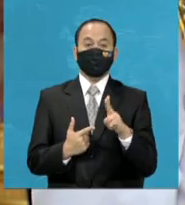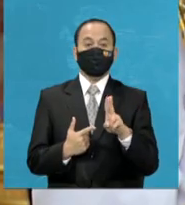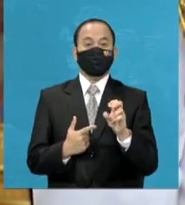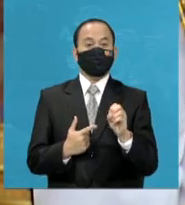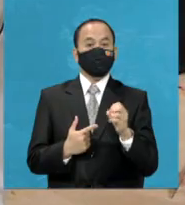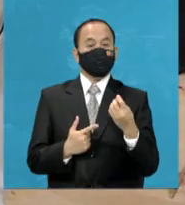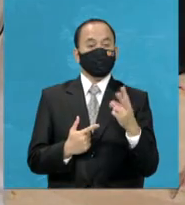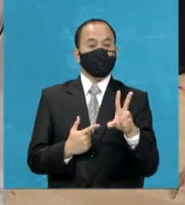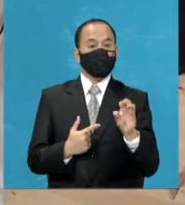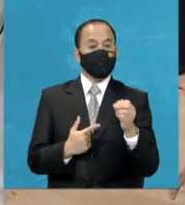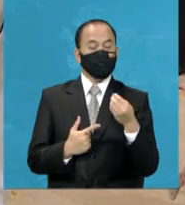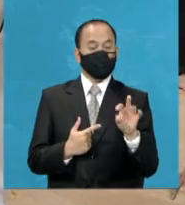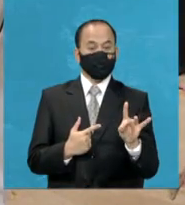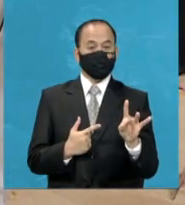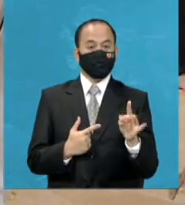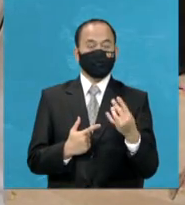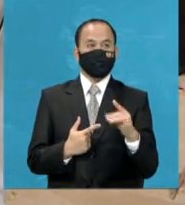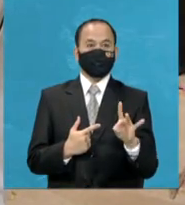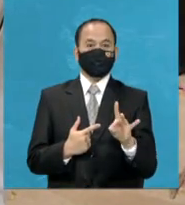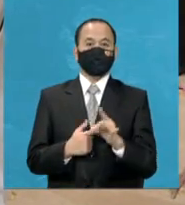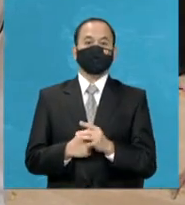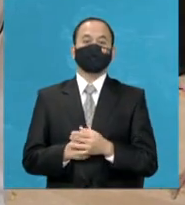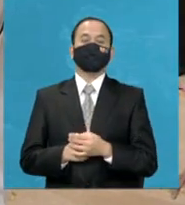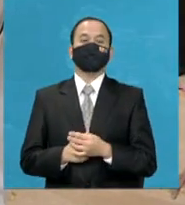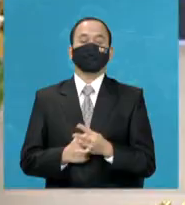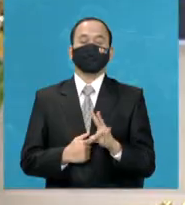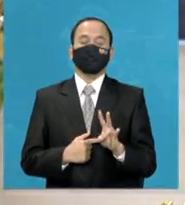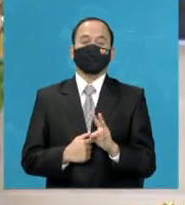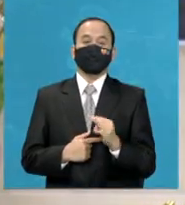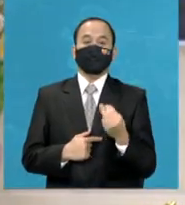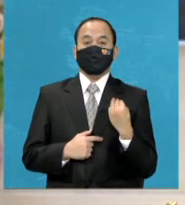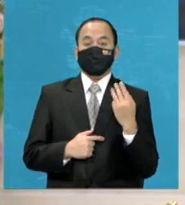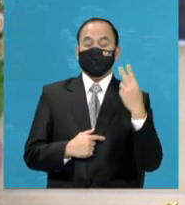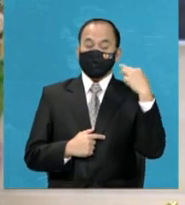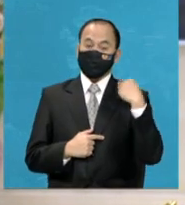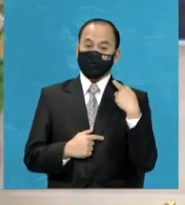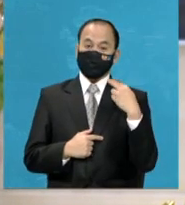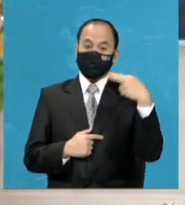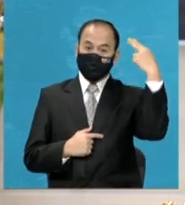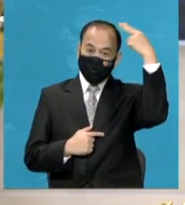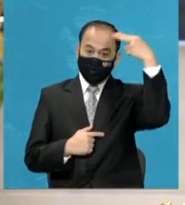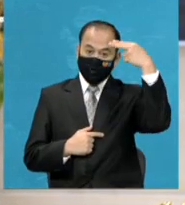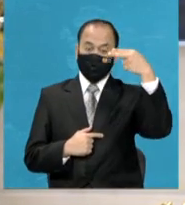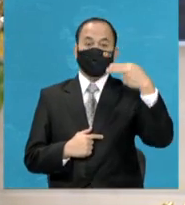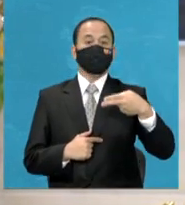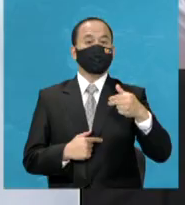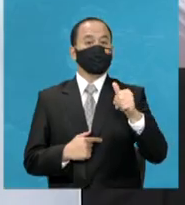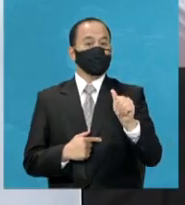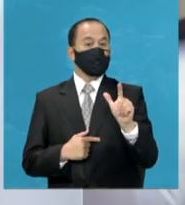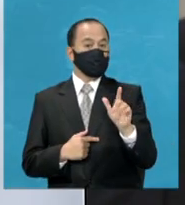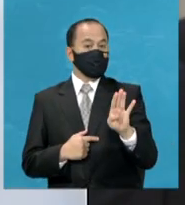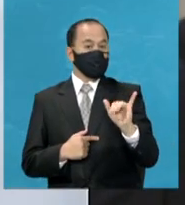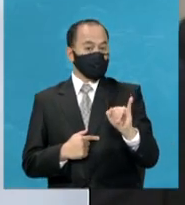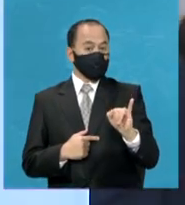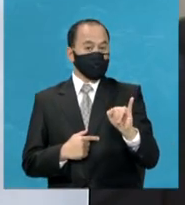juga hadir yang berhormat Pindad oleh raja meja Jenderal bersalah dachau halbe bin